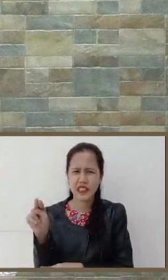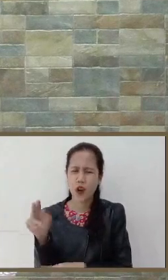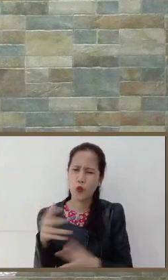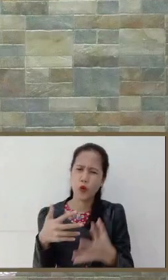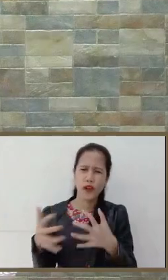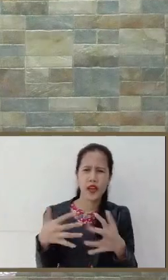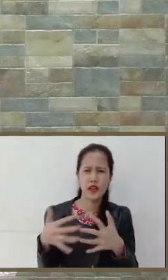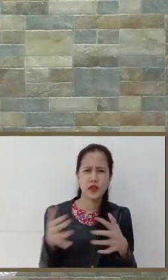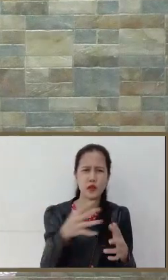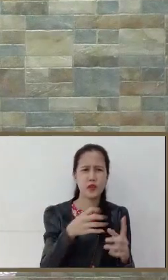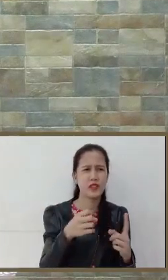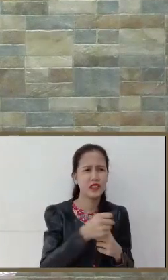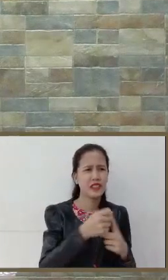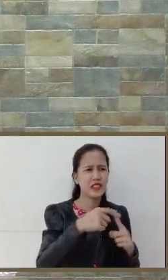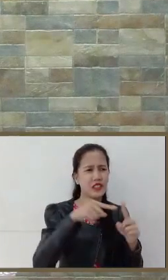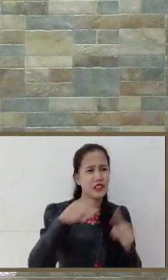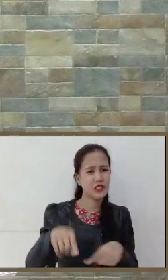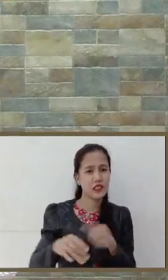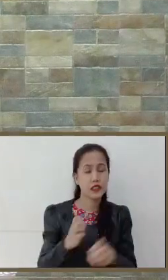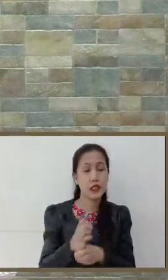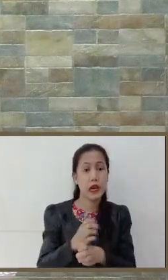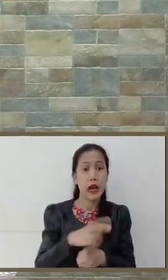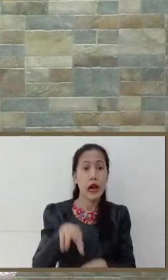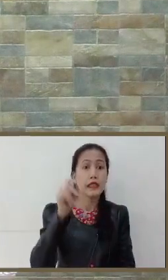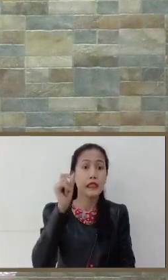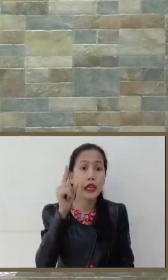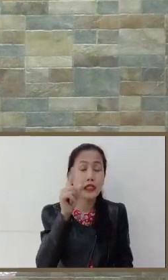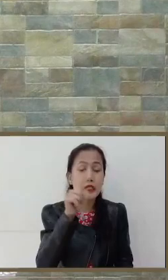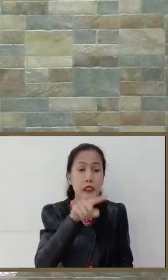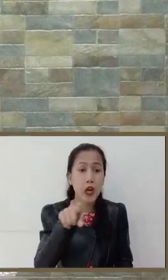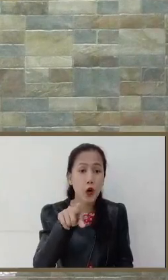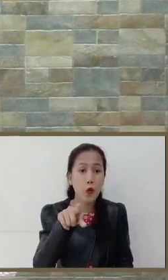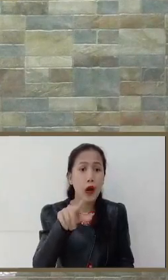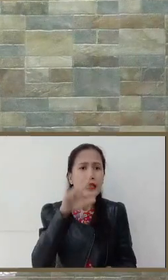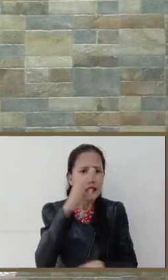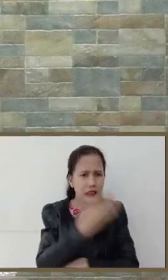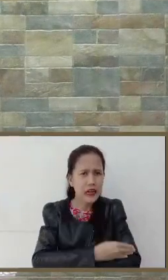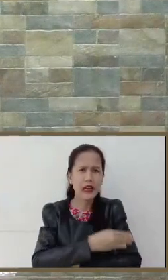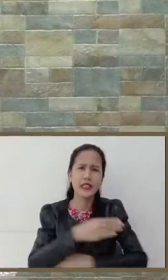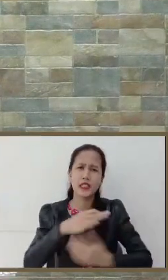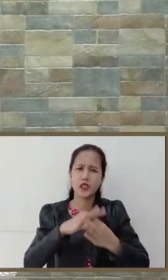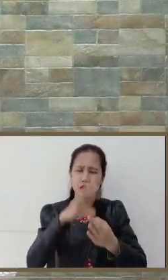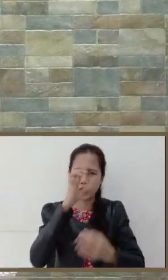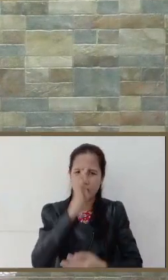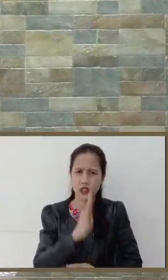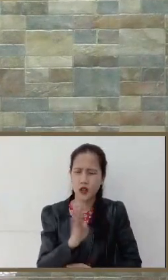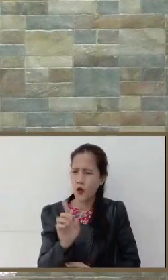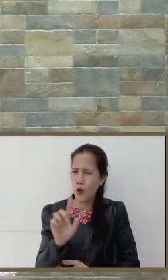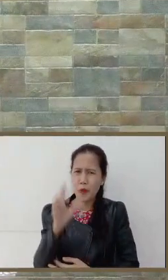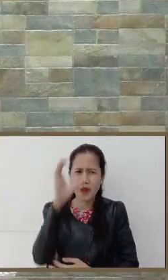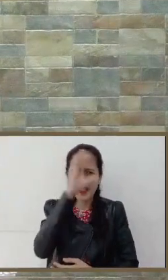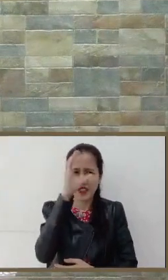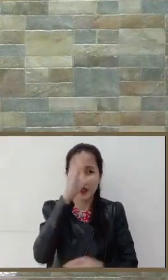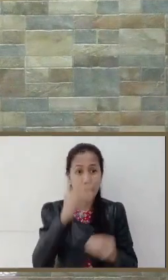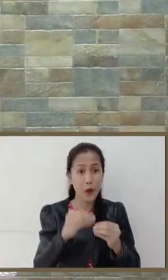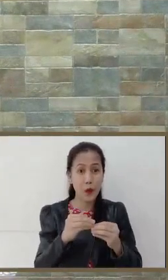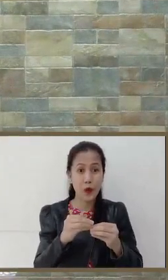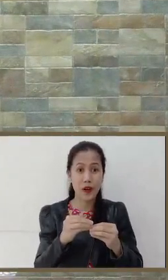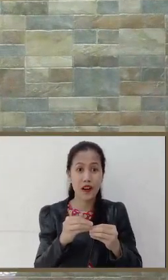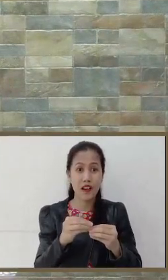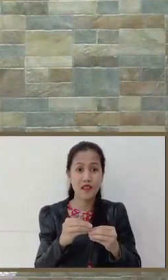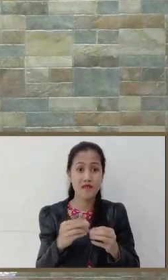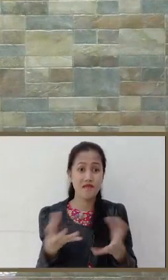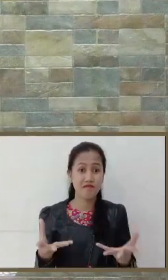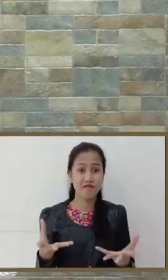lupang ito. Anak ka na ng Diyos eh. Yan ang pinakadakilang position sa buong mundo. Ano pang hinahanap mo? Yung position na nakikita ng tao?